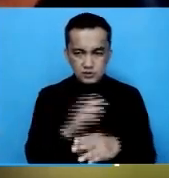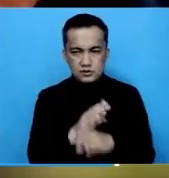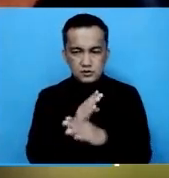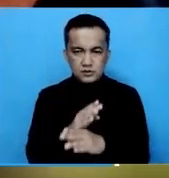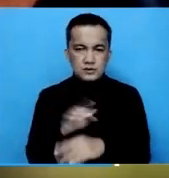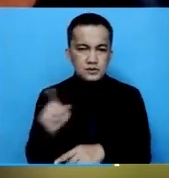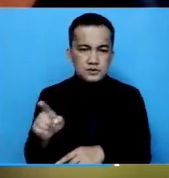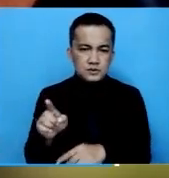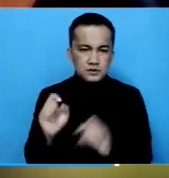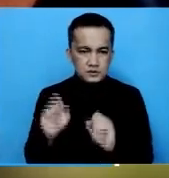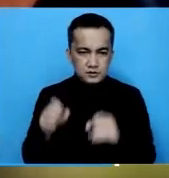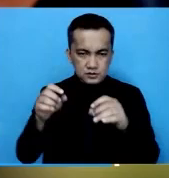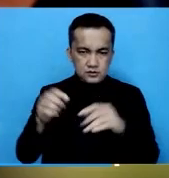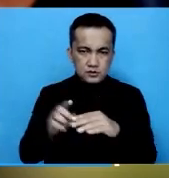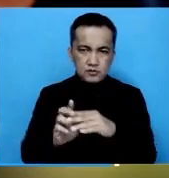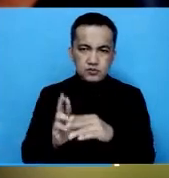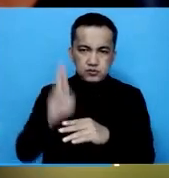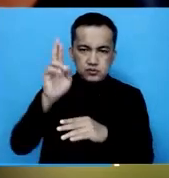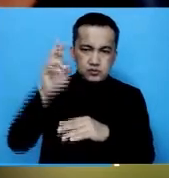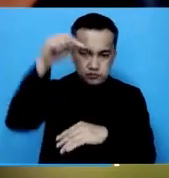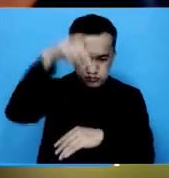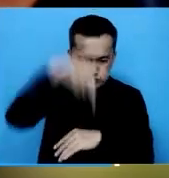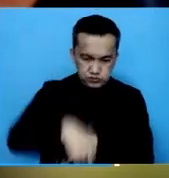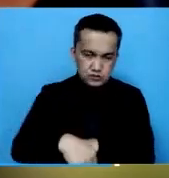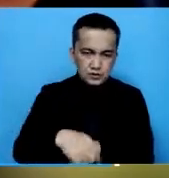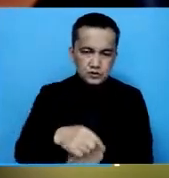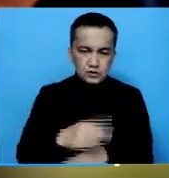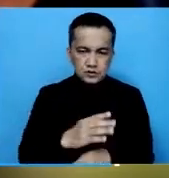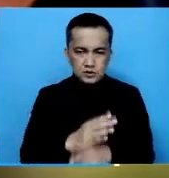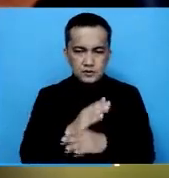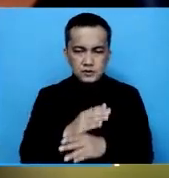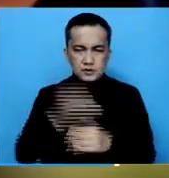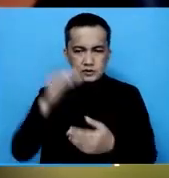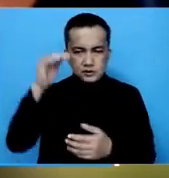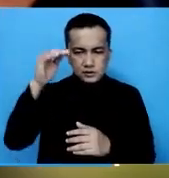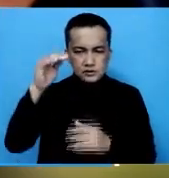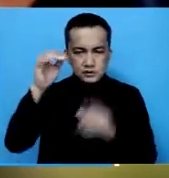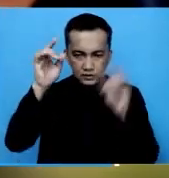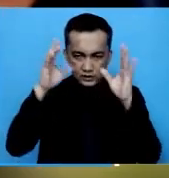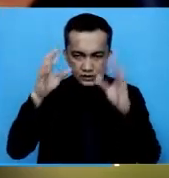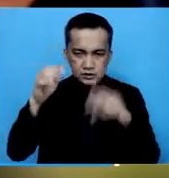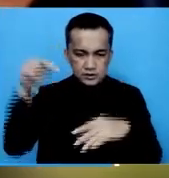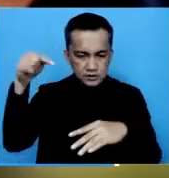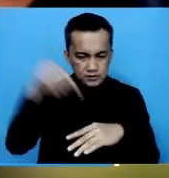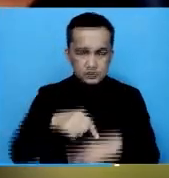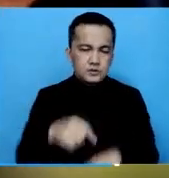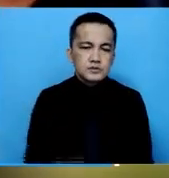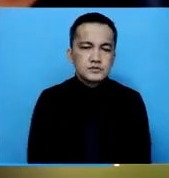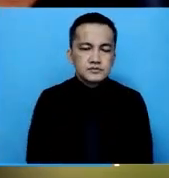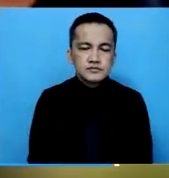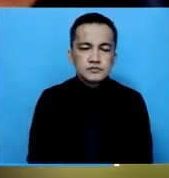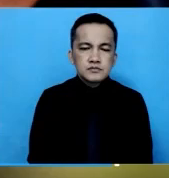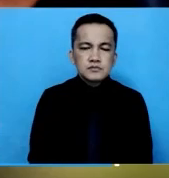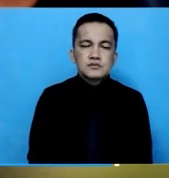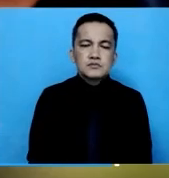nila itong mga potential drop zones para ma-minimize yung risk na may tamaan talaga. Meron ba